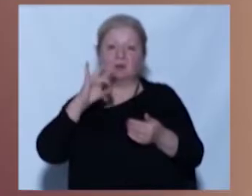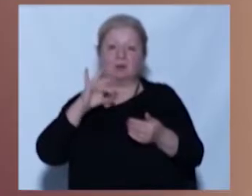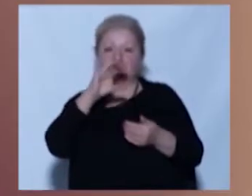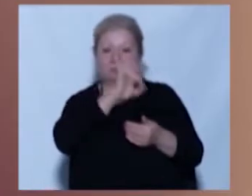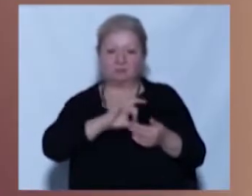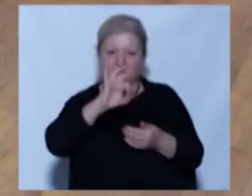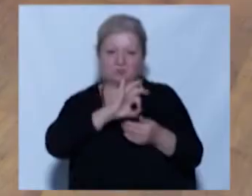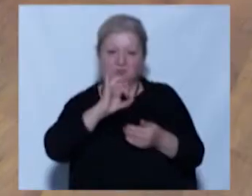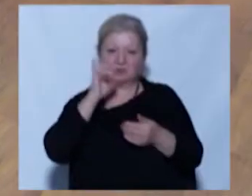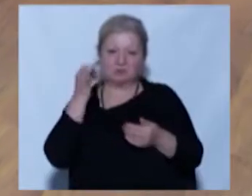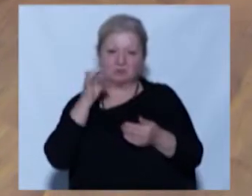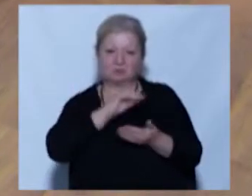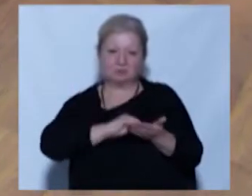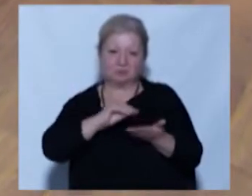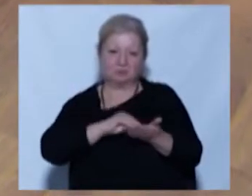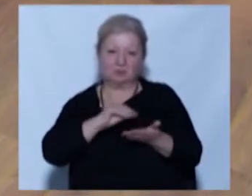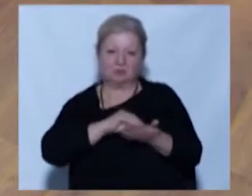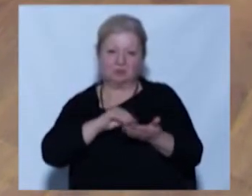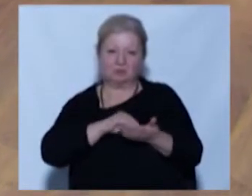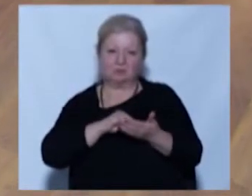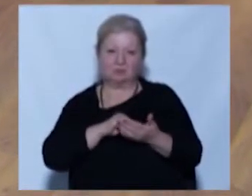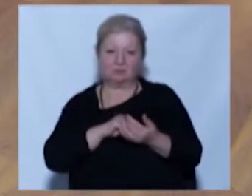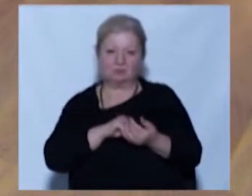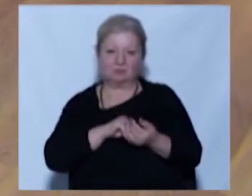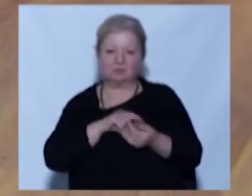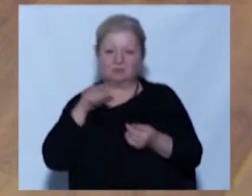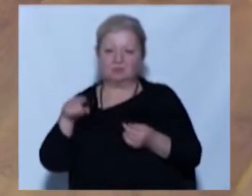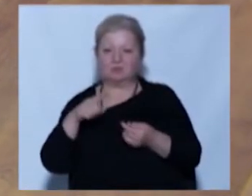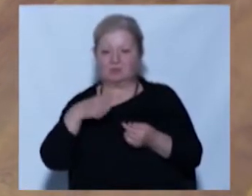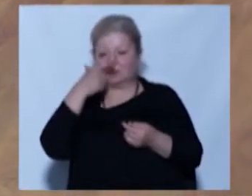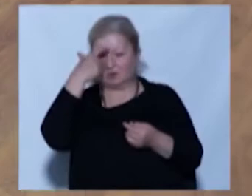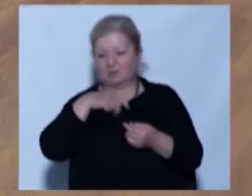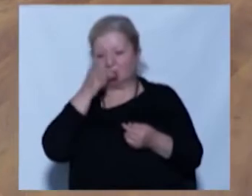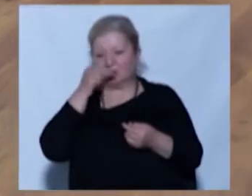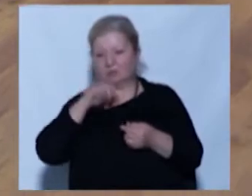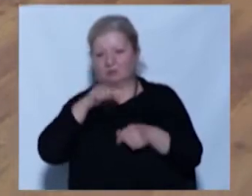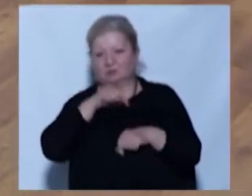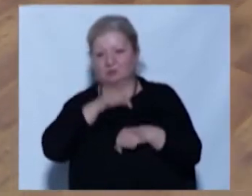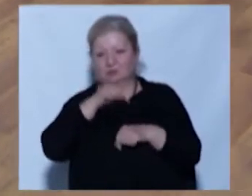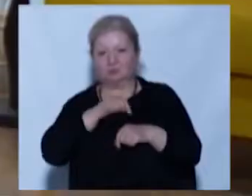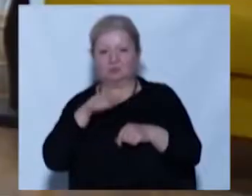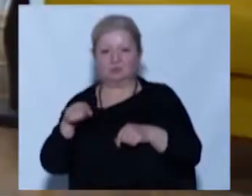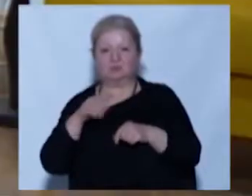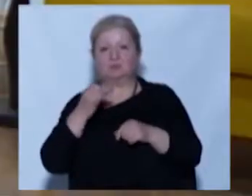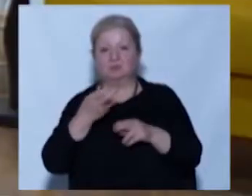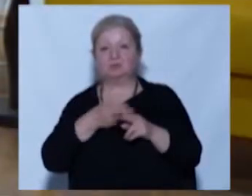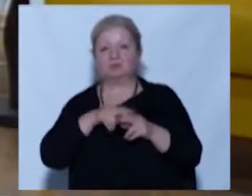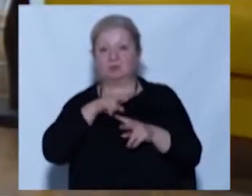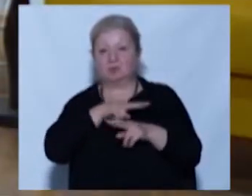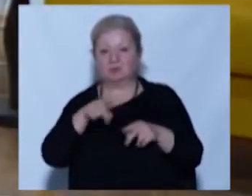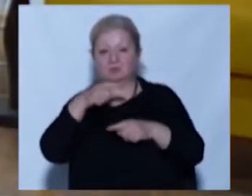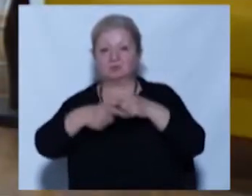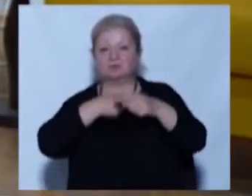სრულქმნილი პიროვნების ისტორია, თავს დამნაშავედ იგრძნობსო.